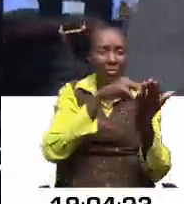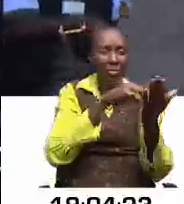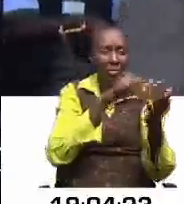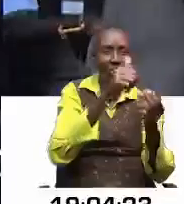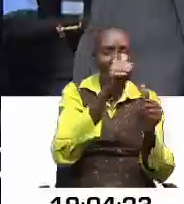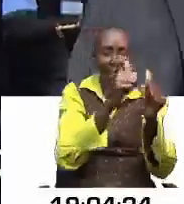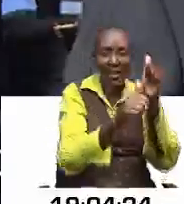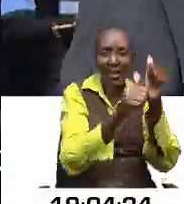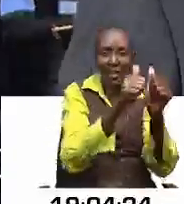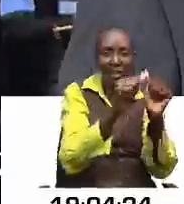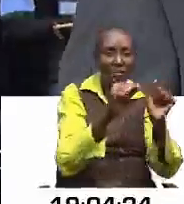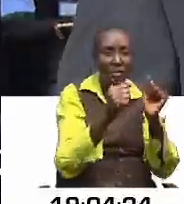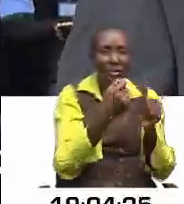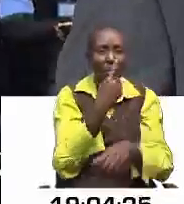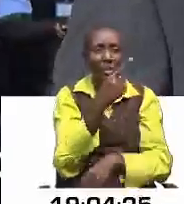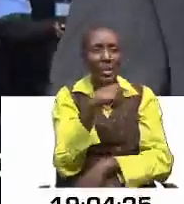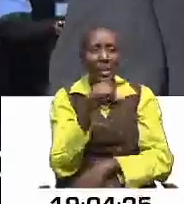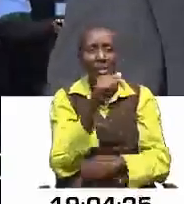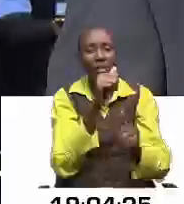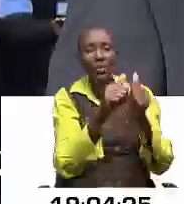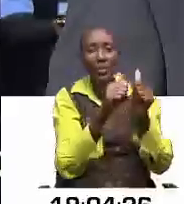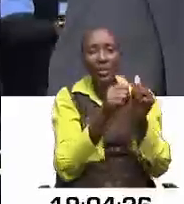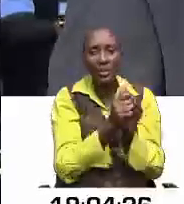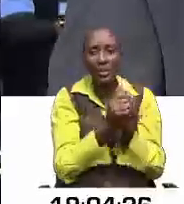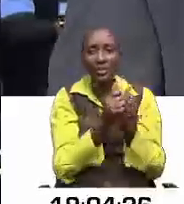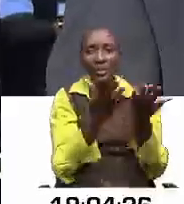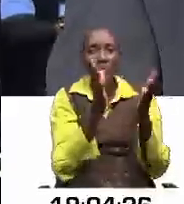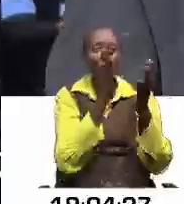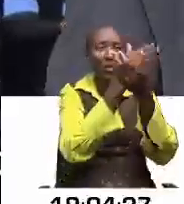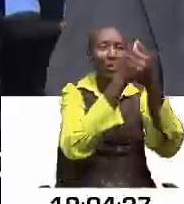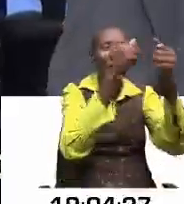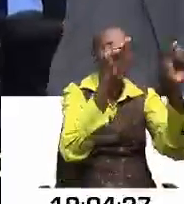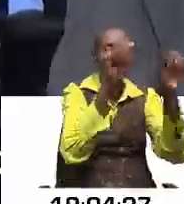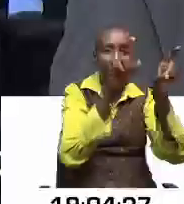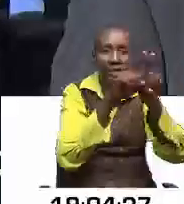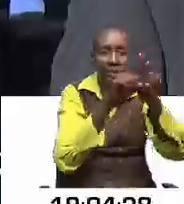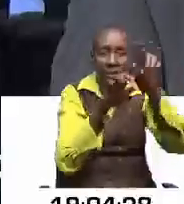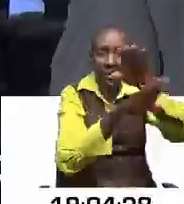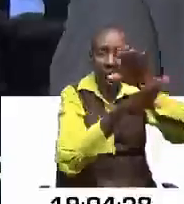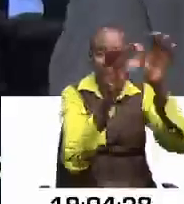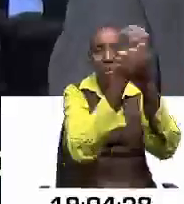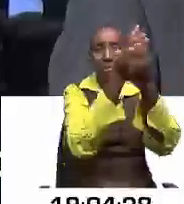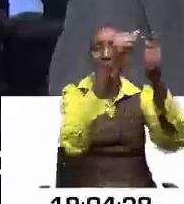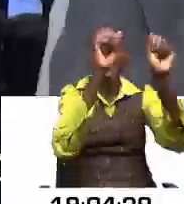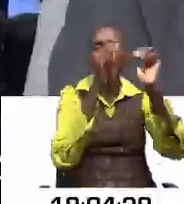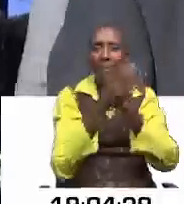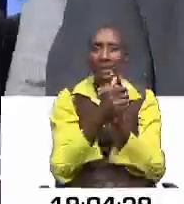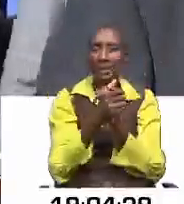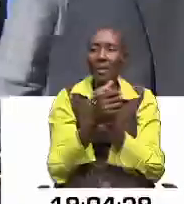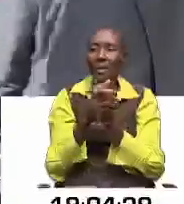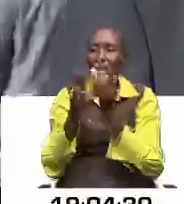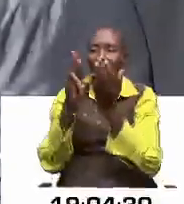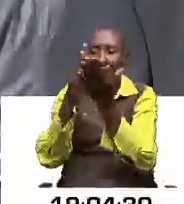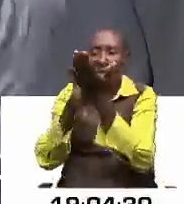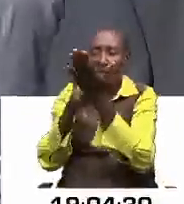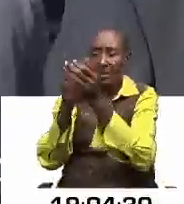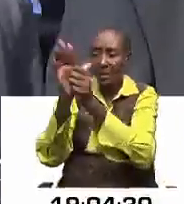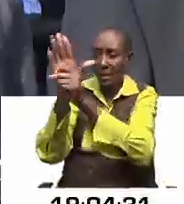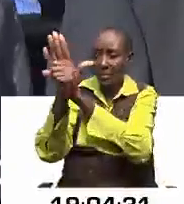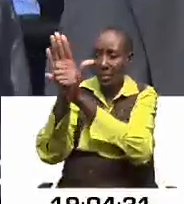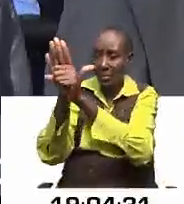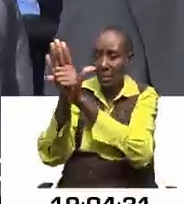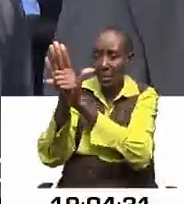ambavyo viti ambavyo unaweza kutuambia ni gani kati ya urais na pia naibu rais? Kuna wawakilishi kadhaa, kuna